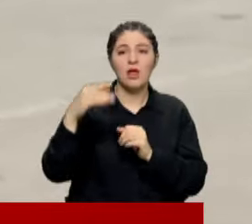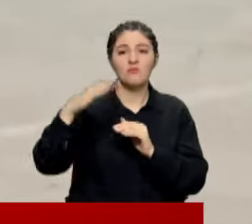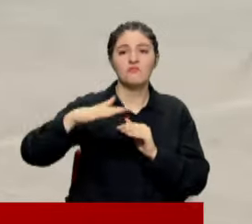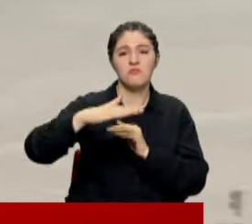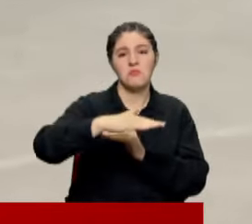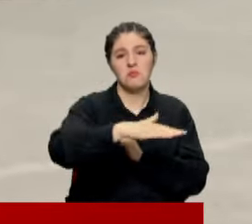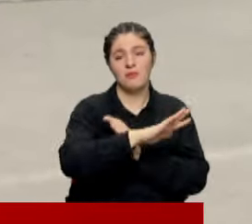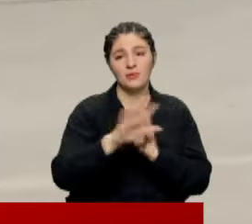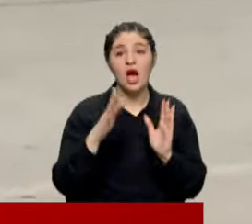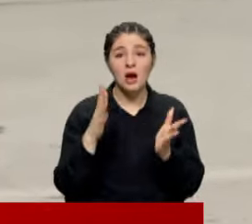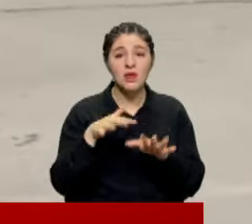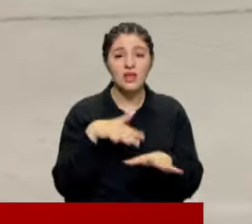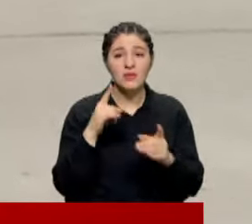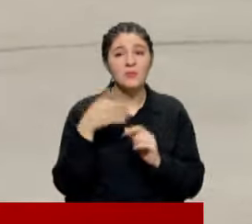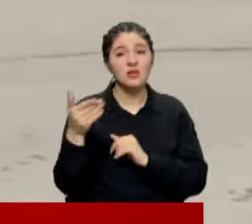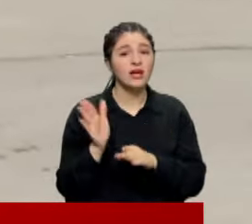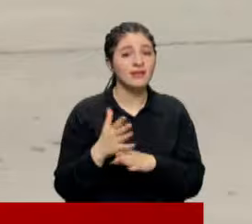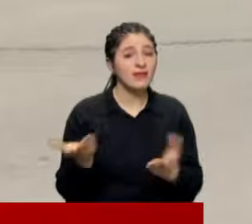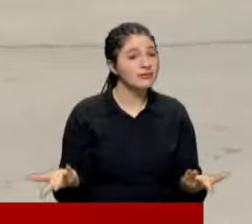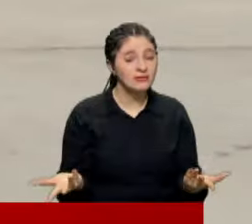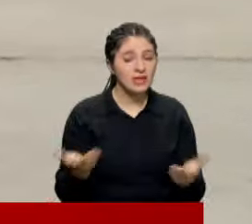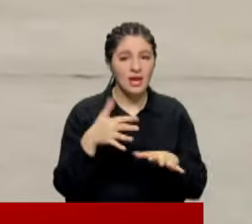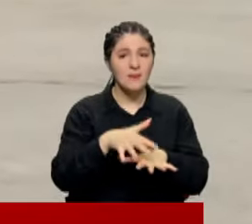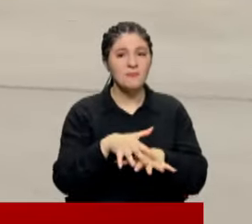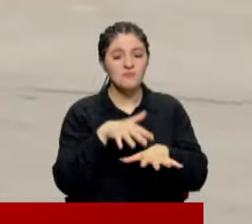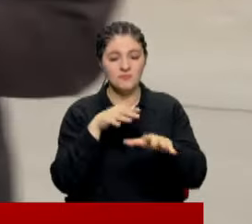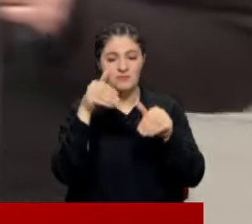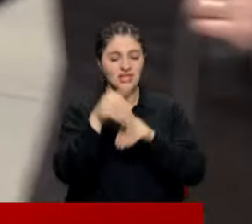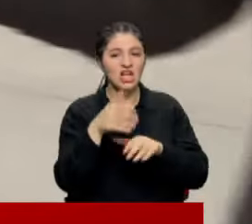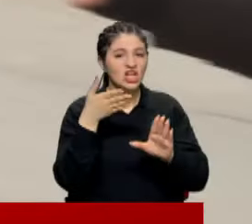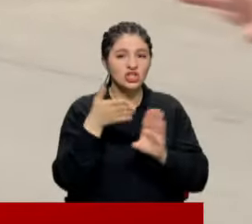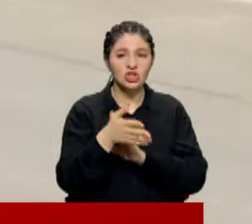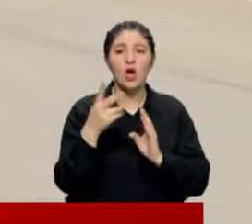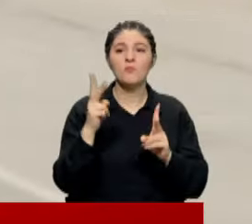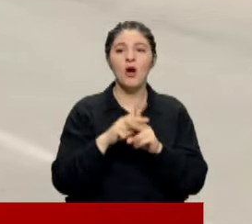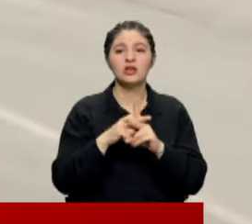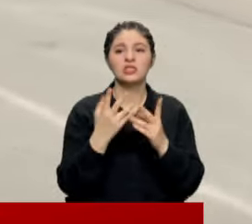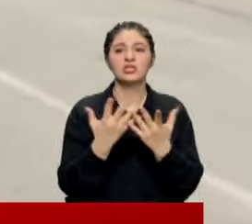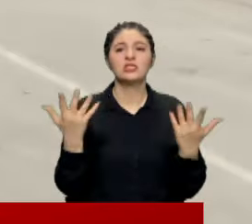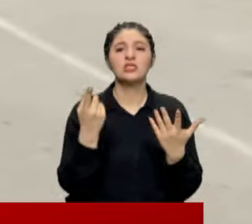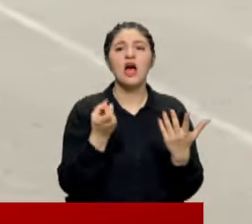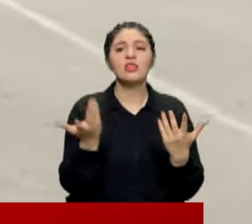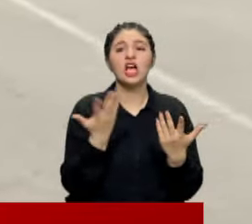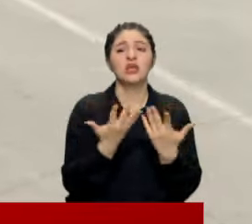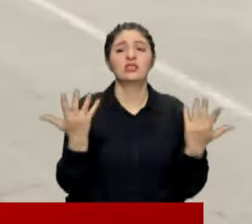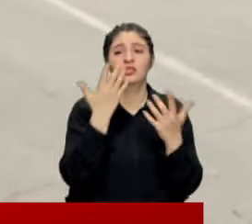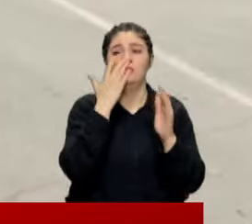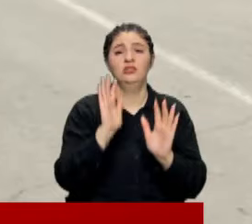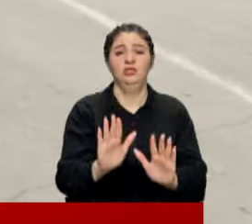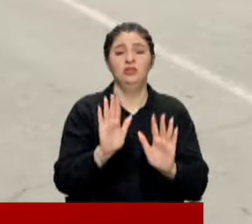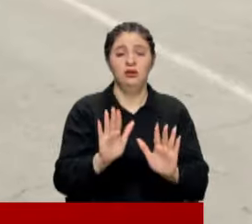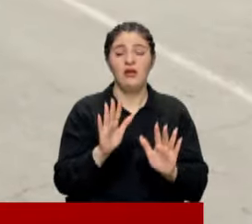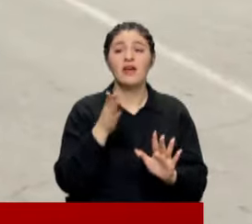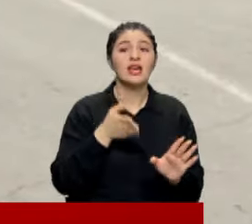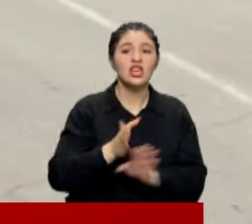park halindeydi. Ama trafiğin bir başka nedeni de mezarlığın girişinin polis bariyerleriyle saatlerce kapalı tutulması ve